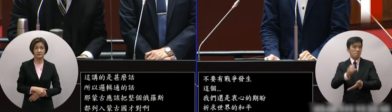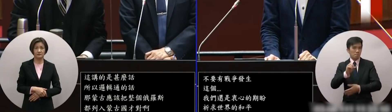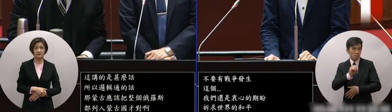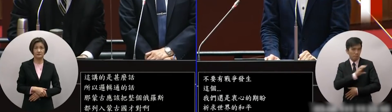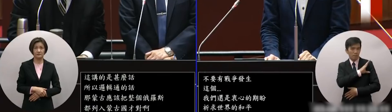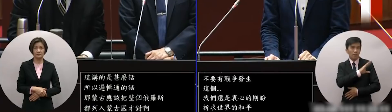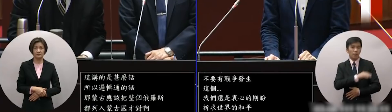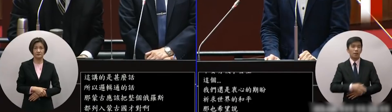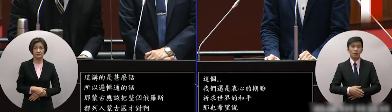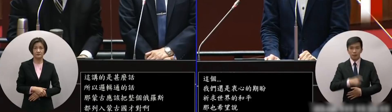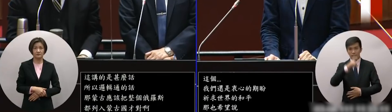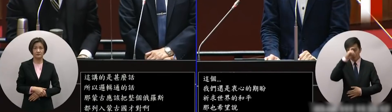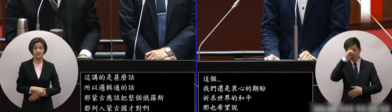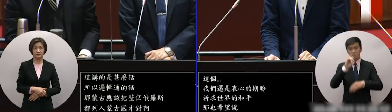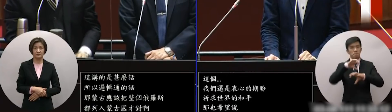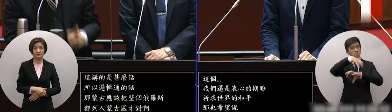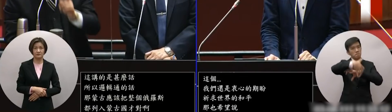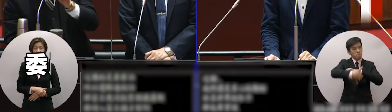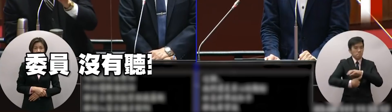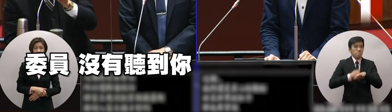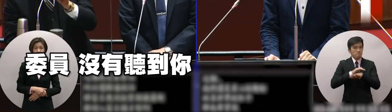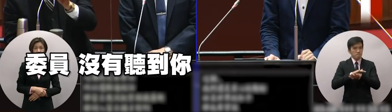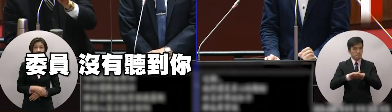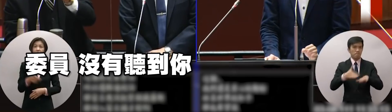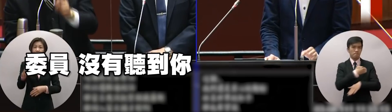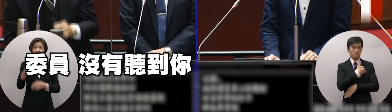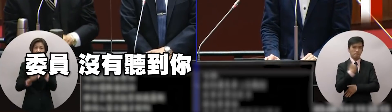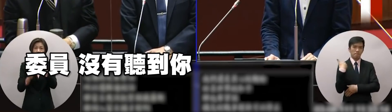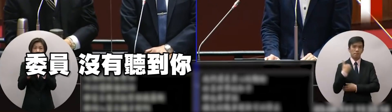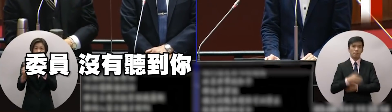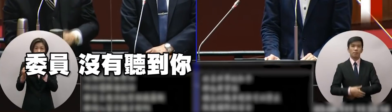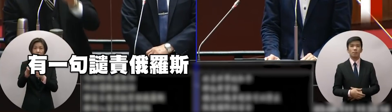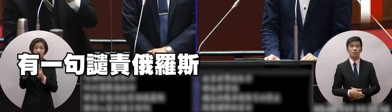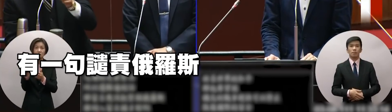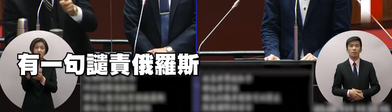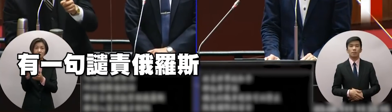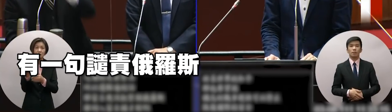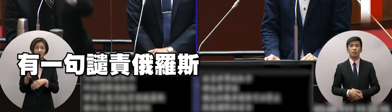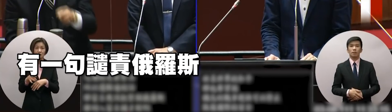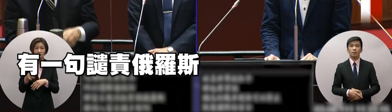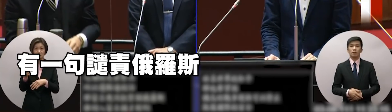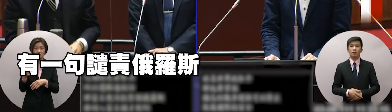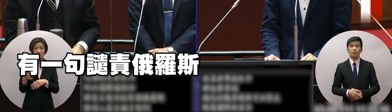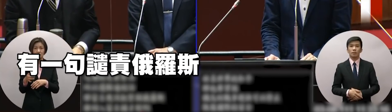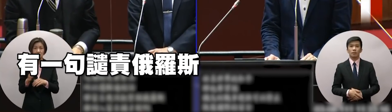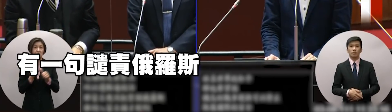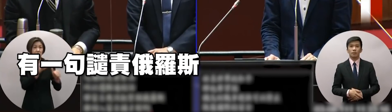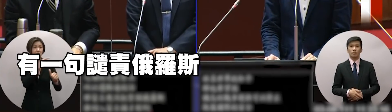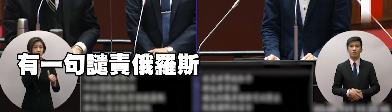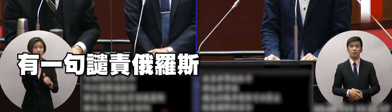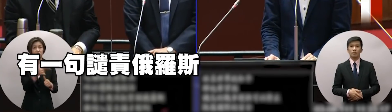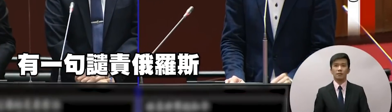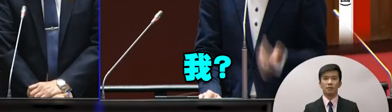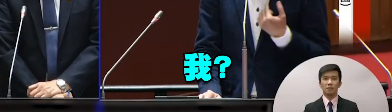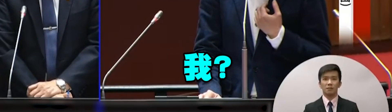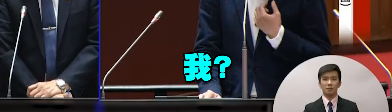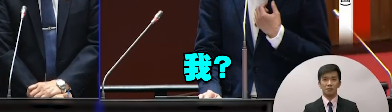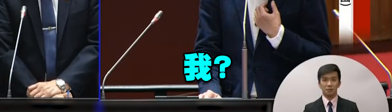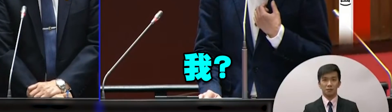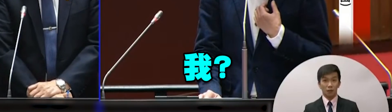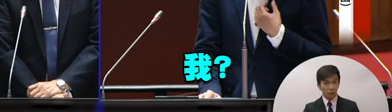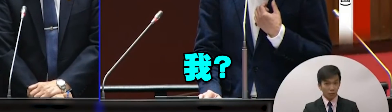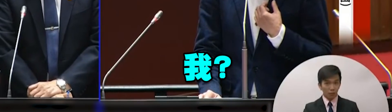复国际的安全。 委员没有听到你有一句谴责俄罗斯。